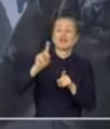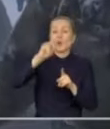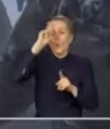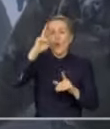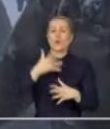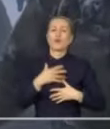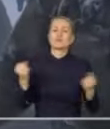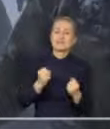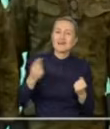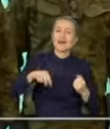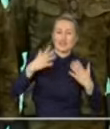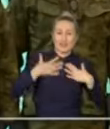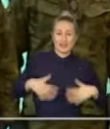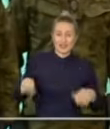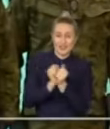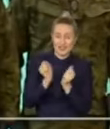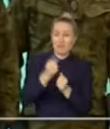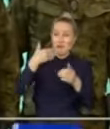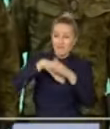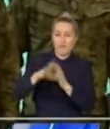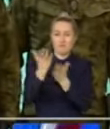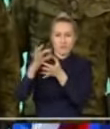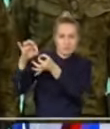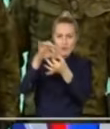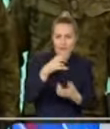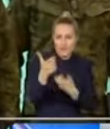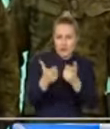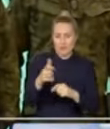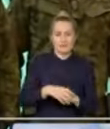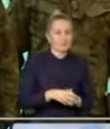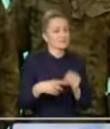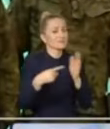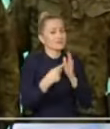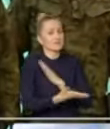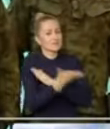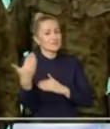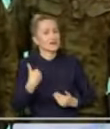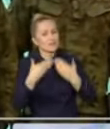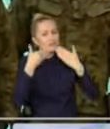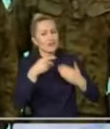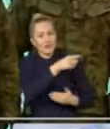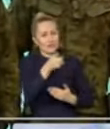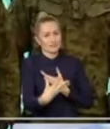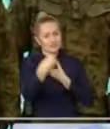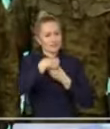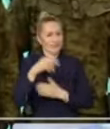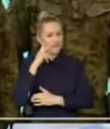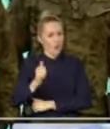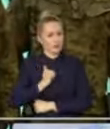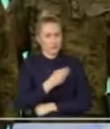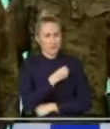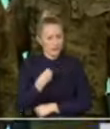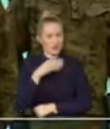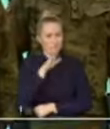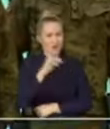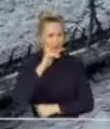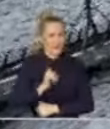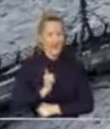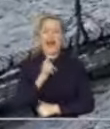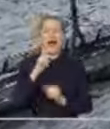turystów ze szczytu Tarnicy. Dziękuję za to, że jesteście żołnierzami Wojska Polskiego nie tylko wtedy,